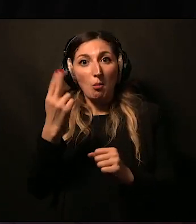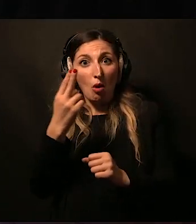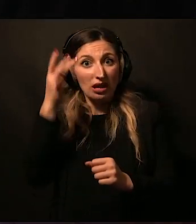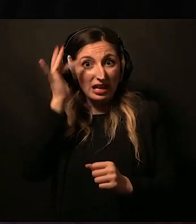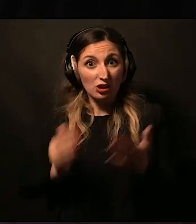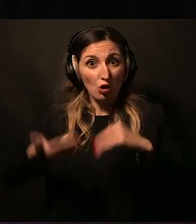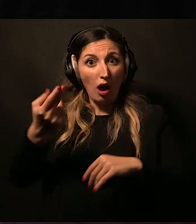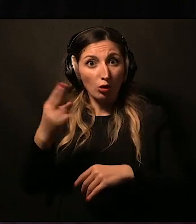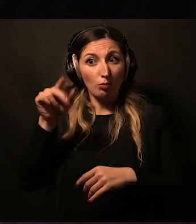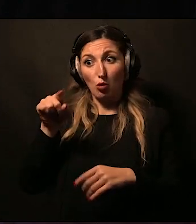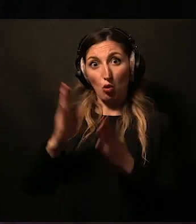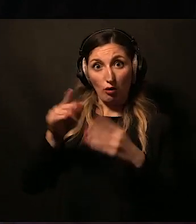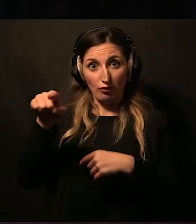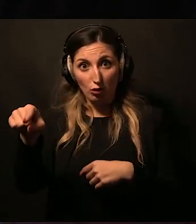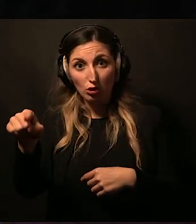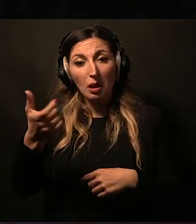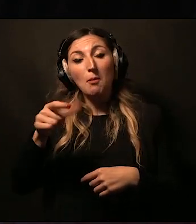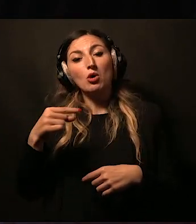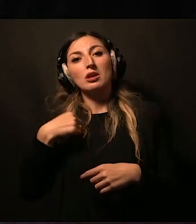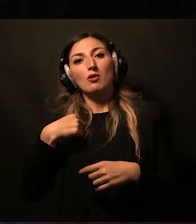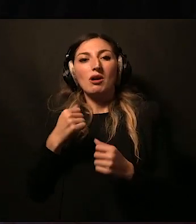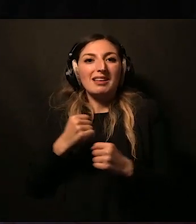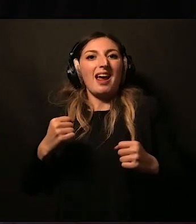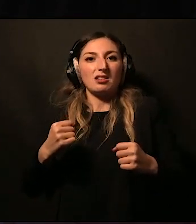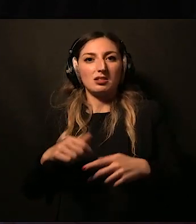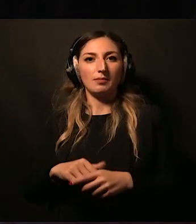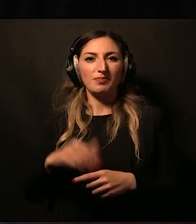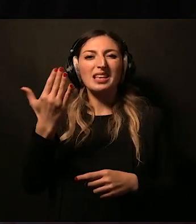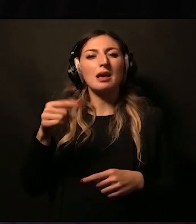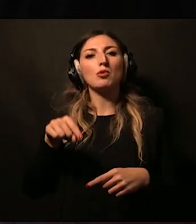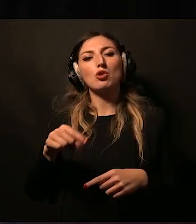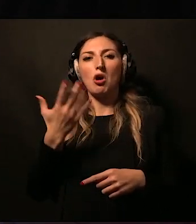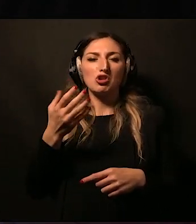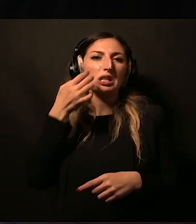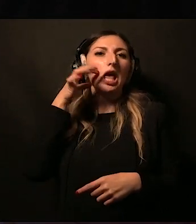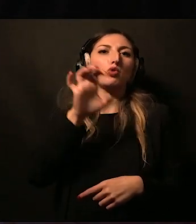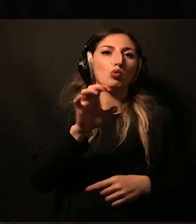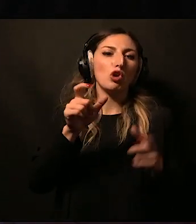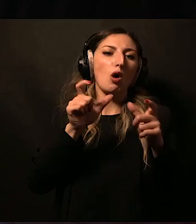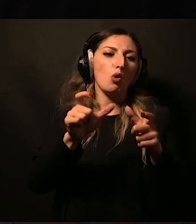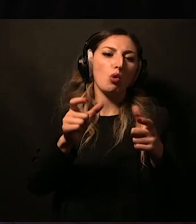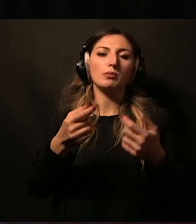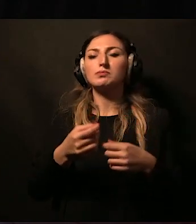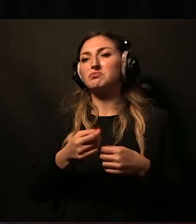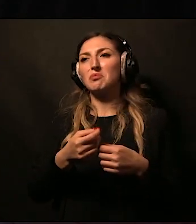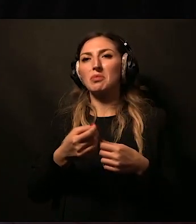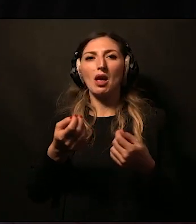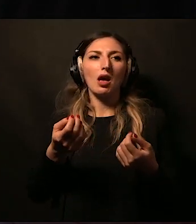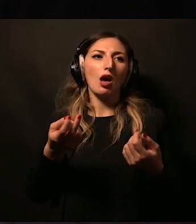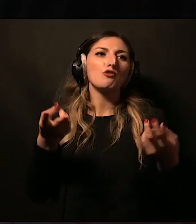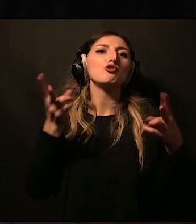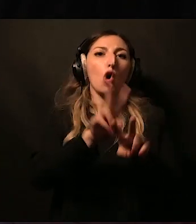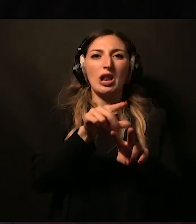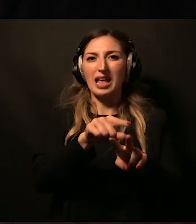dovessi Denunciare una violenza sessuale ci sarebbe una sentenza del tribunale di Firenze a dire che non è possibile perché